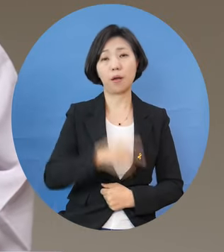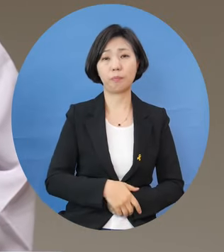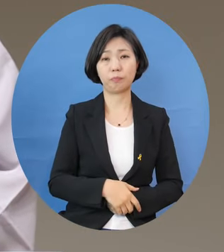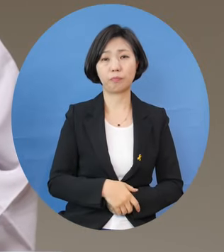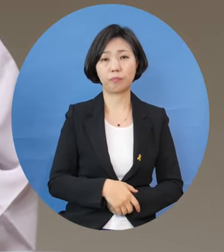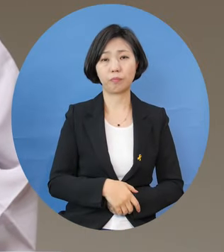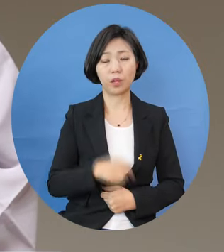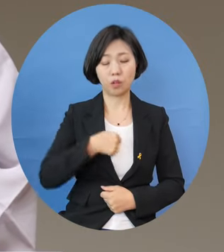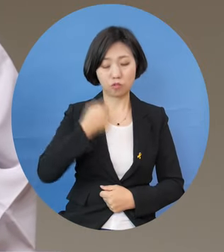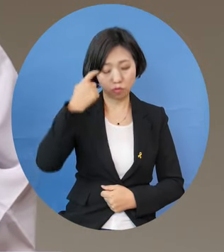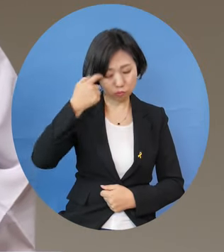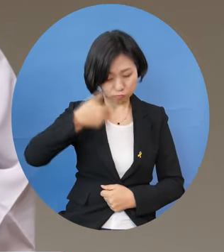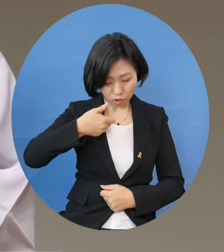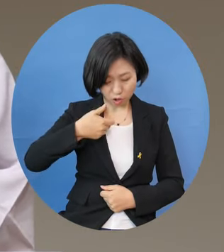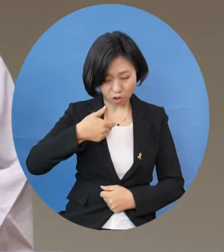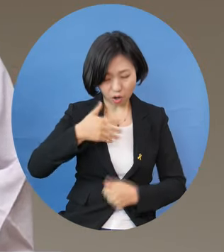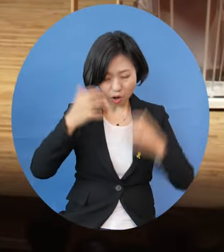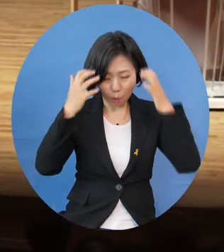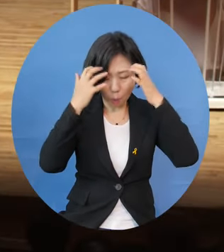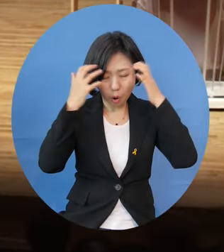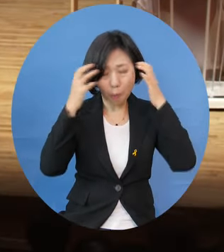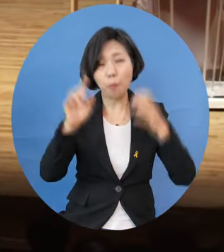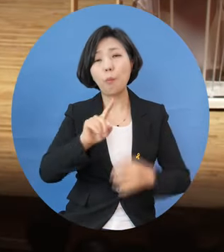뭐가 괴롭노? 이렇게 한번 물어보세요.